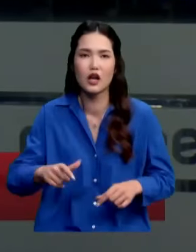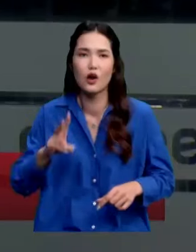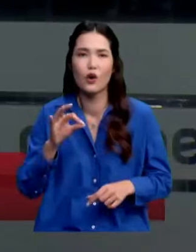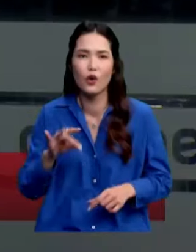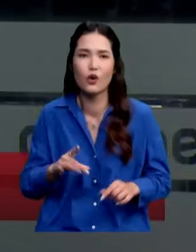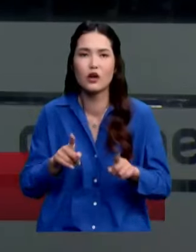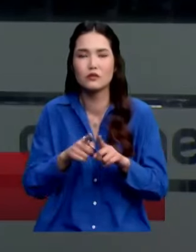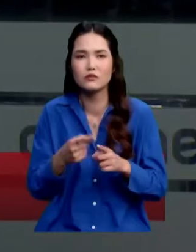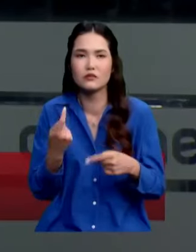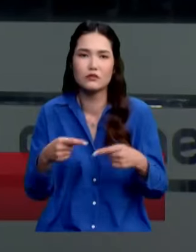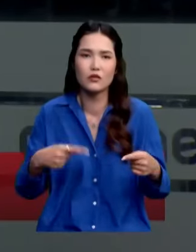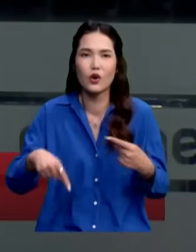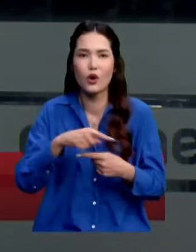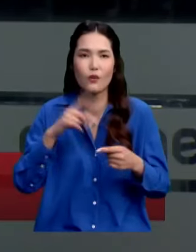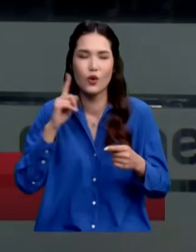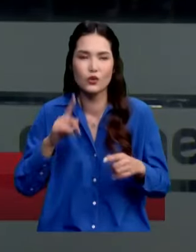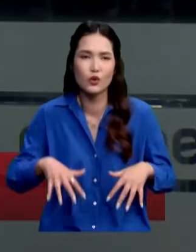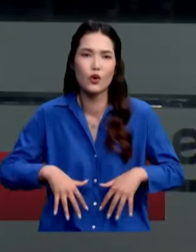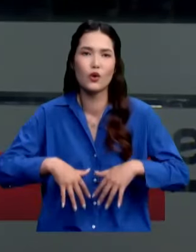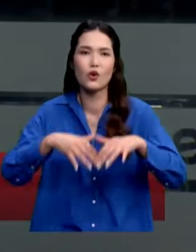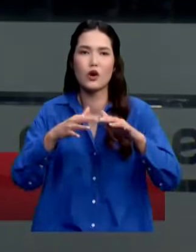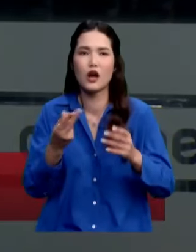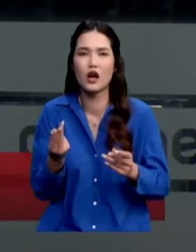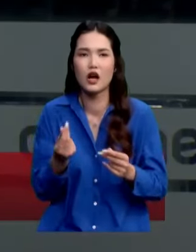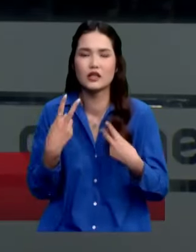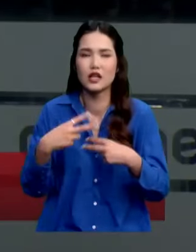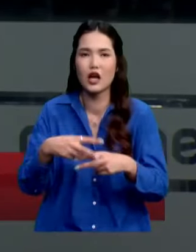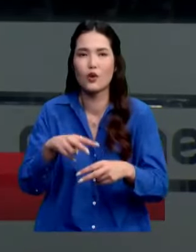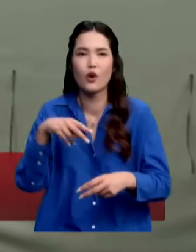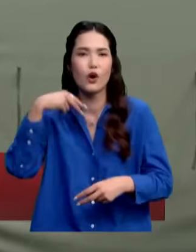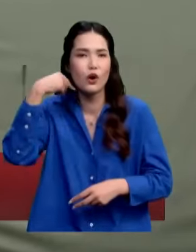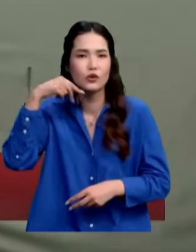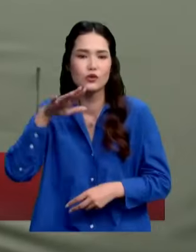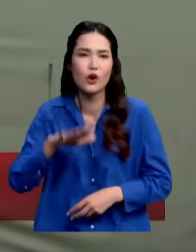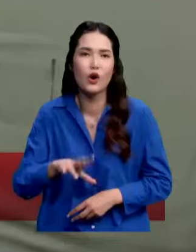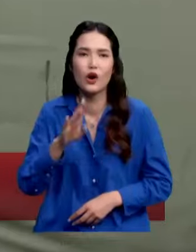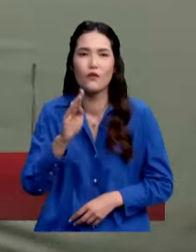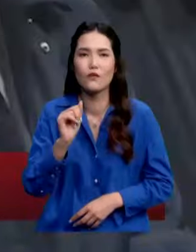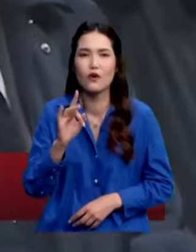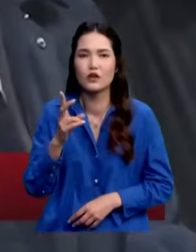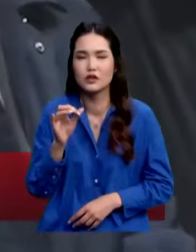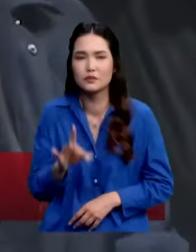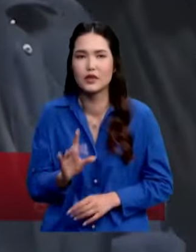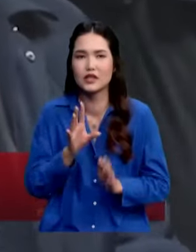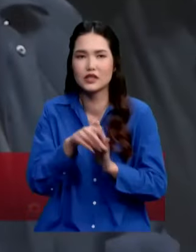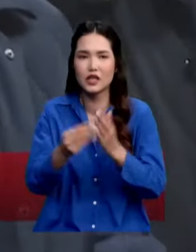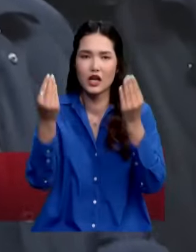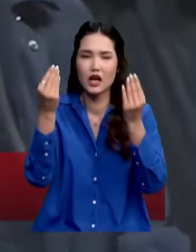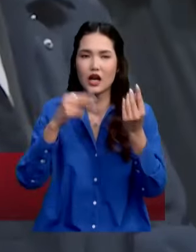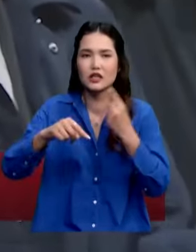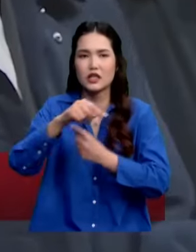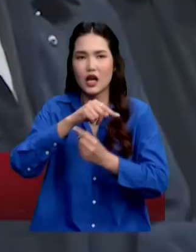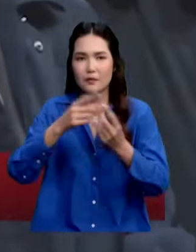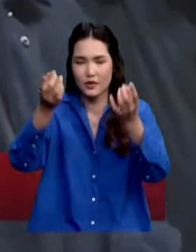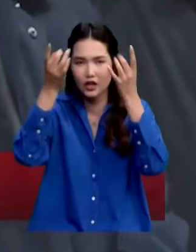бастап біраз кәсіпкер су шайып кеткен өңілерге ақша аударды. Тоқаев сондай-ақ Forbes тізіміне кіретін ірі кәсіпкерлерге